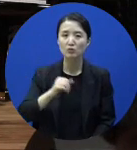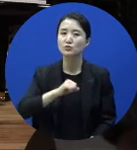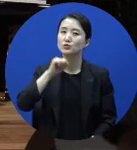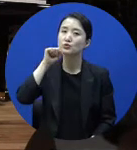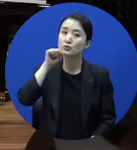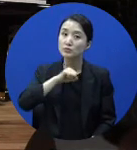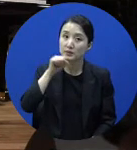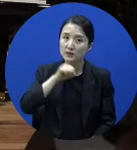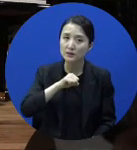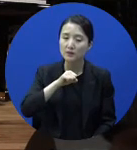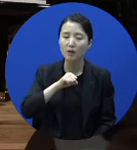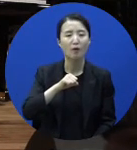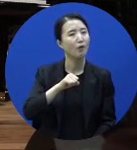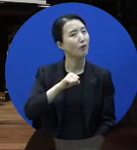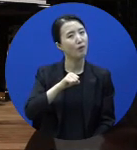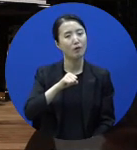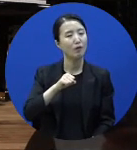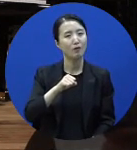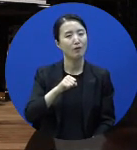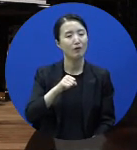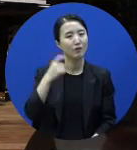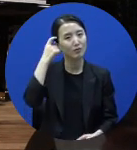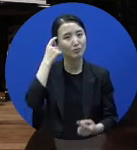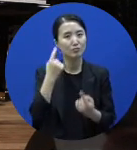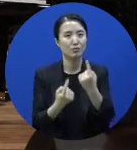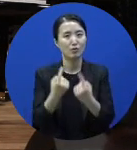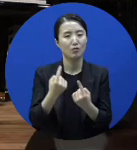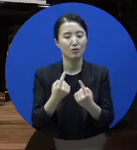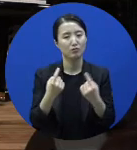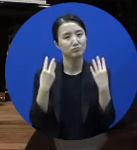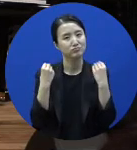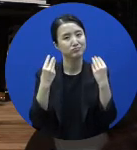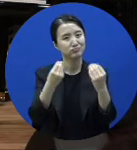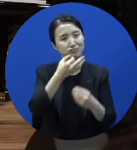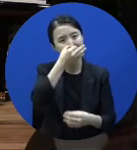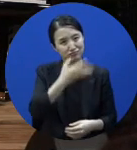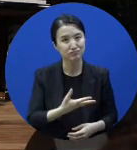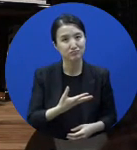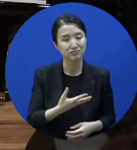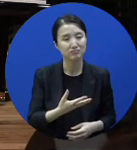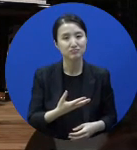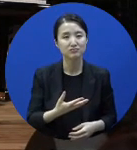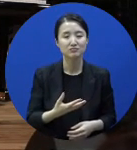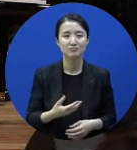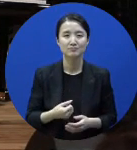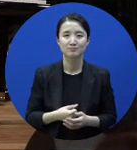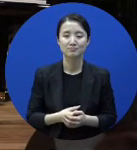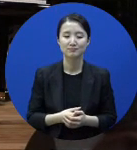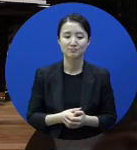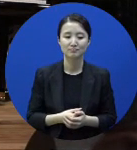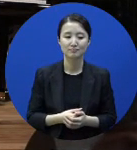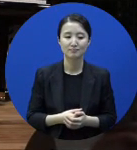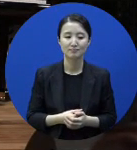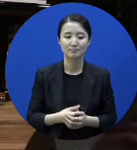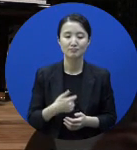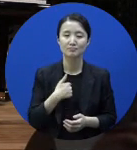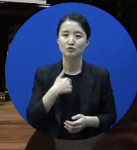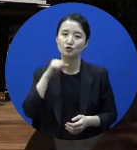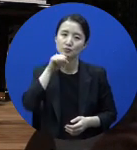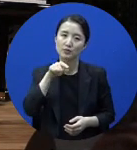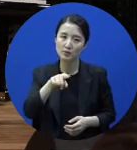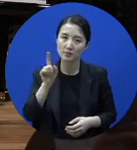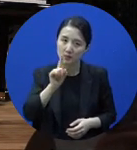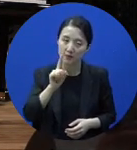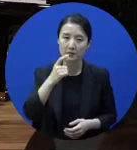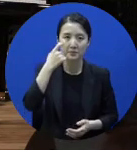부분 때문에 뭐 퇴근 후에 어떤 새로운 사람들이 좀 있다 보니까 새로운 공간들을 찾을 수 있을 거라고 생각이 되는데 그런 부분을 한번 고려하면 좋을